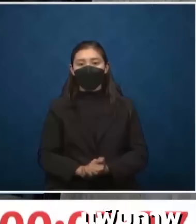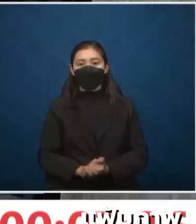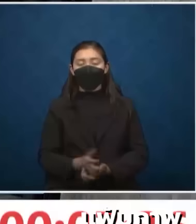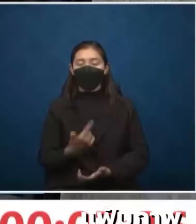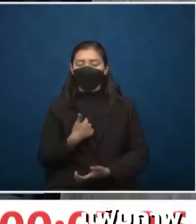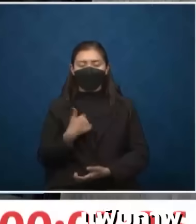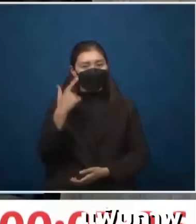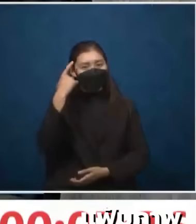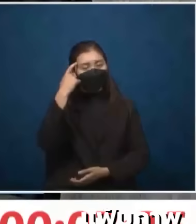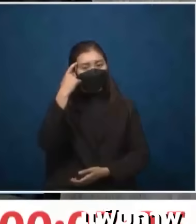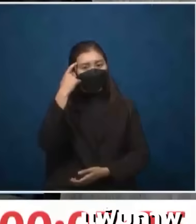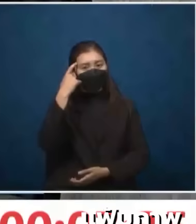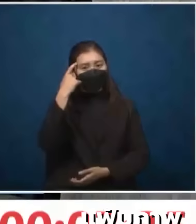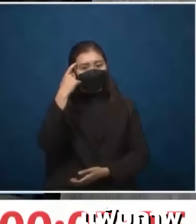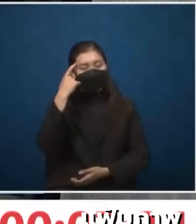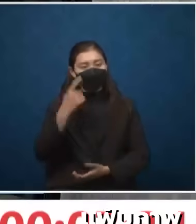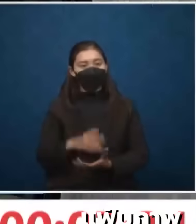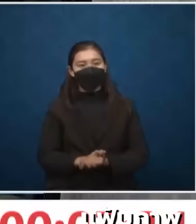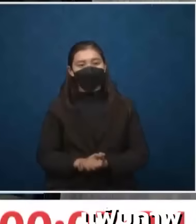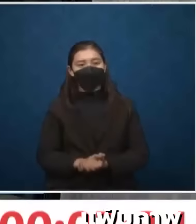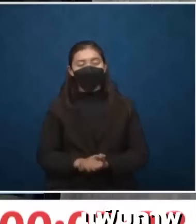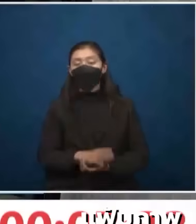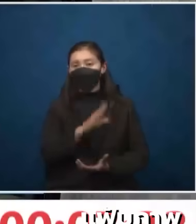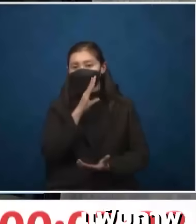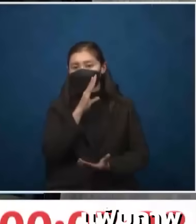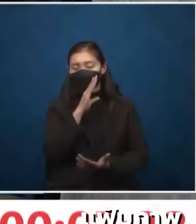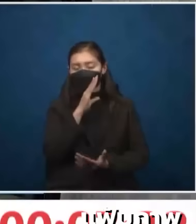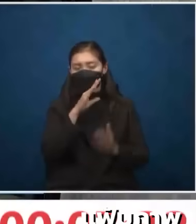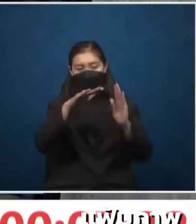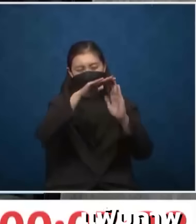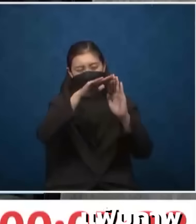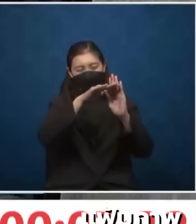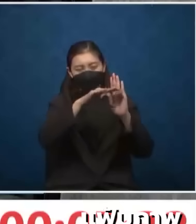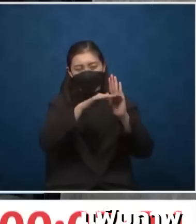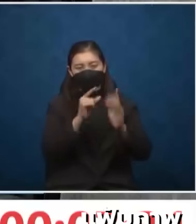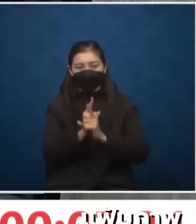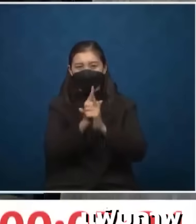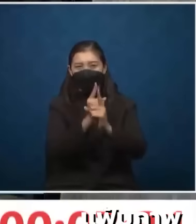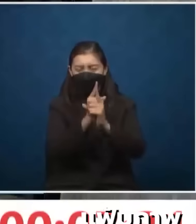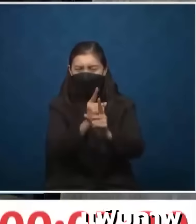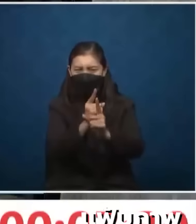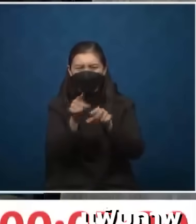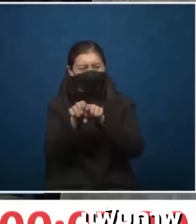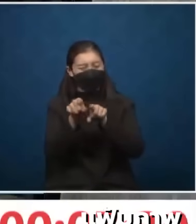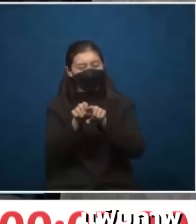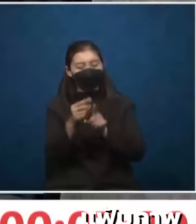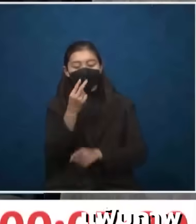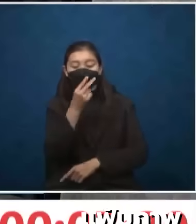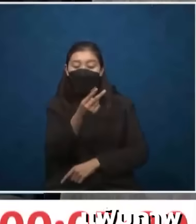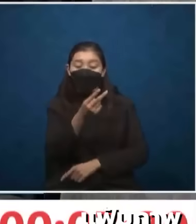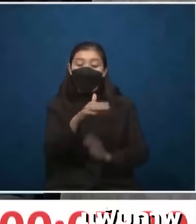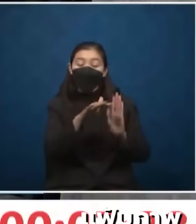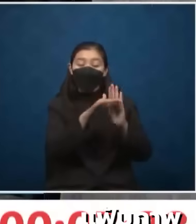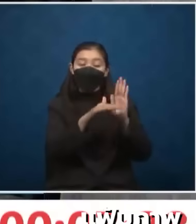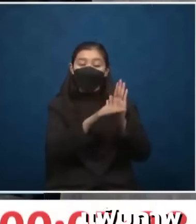ญที่ต้องทำความชัดเจนให้กับคนที่ลงคะแนนโหวตให้อย่างกรณีคุณเศรษฐาที่มีการบ